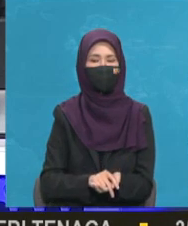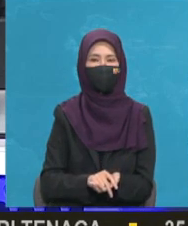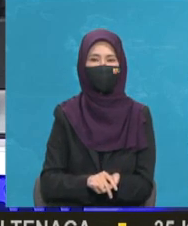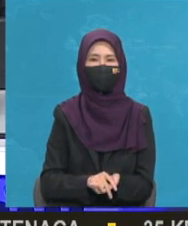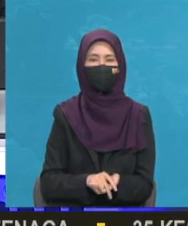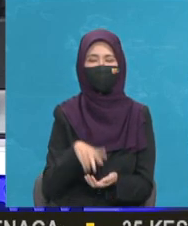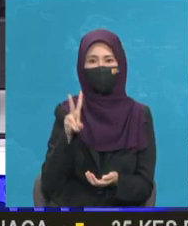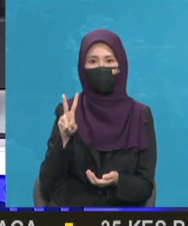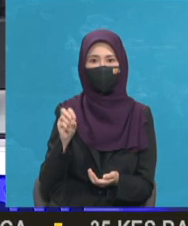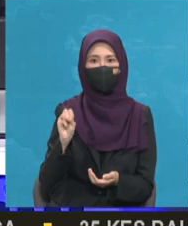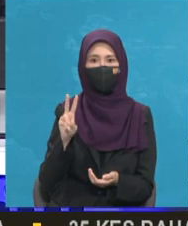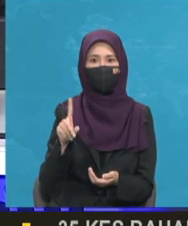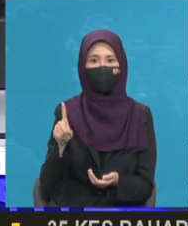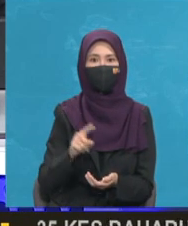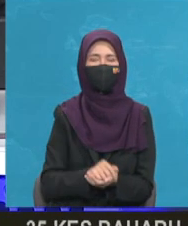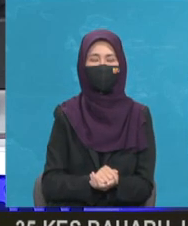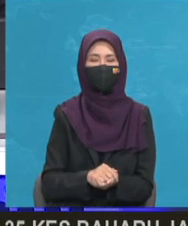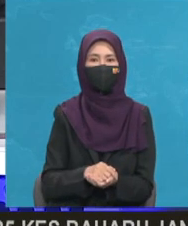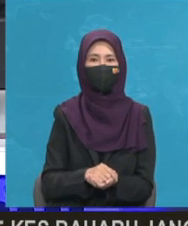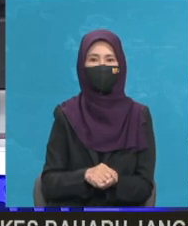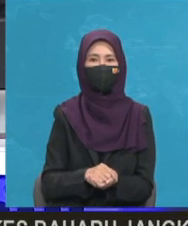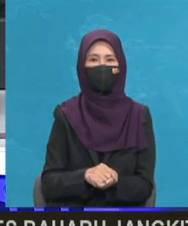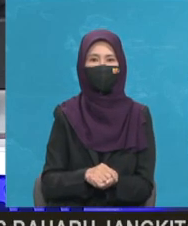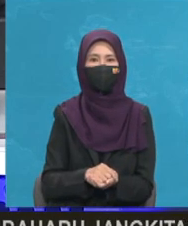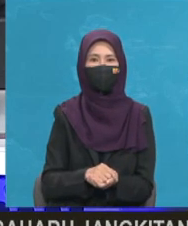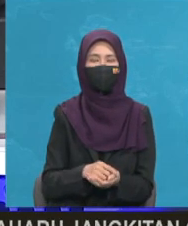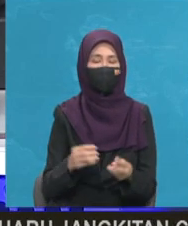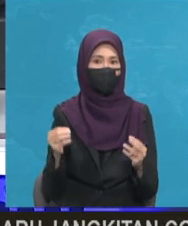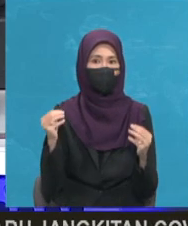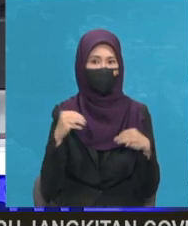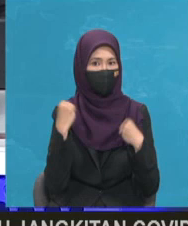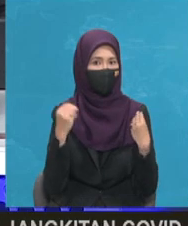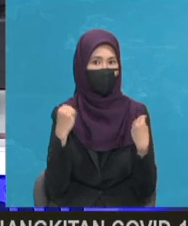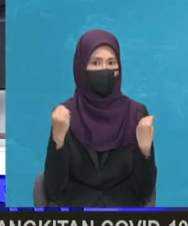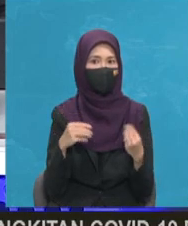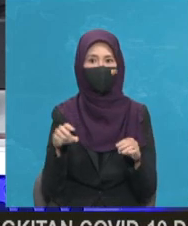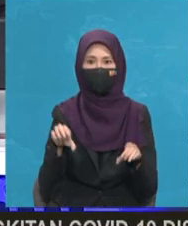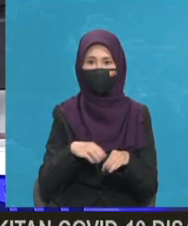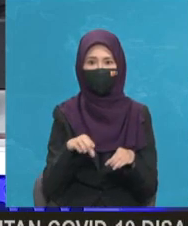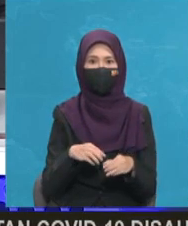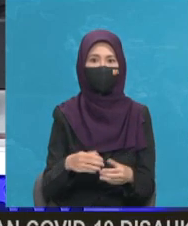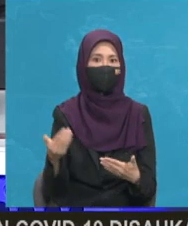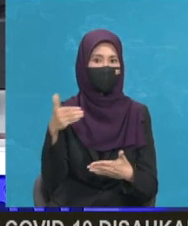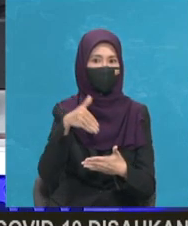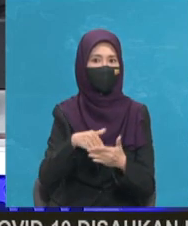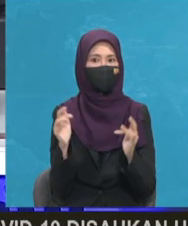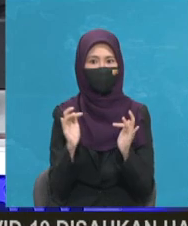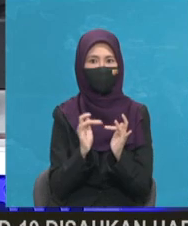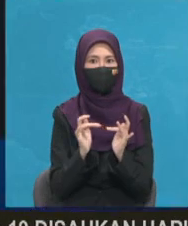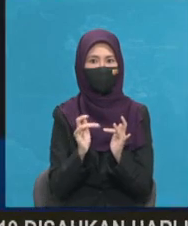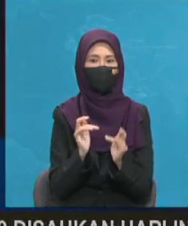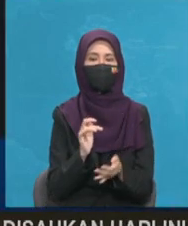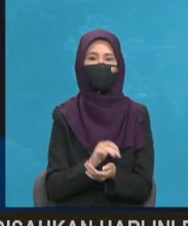27-12-2017 satu sebuah gemolis penuh tahunan bagi bibdesk berlangsung secara Maya petang tadi